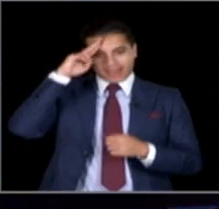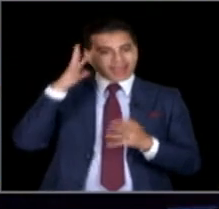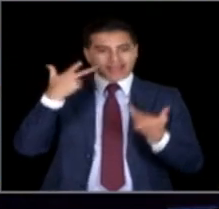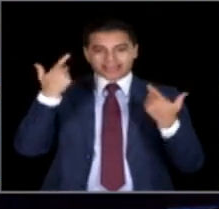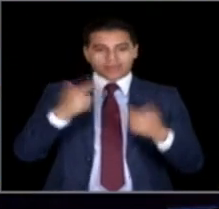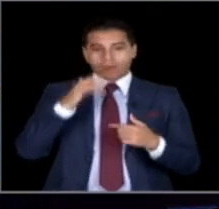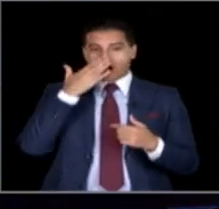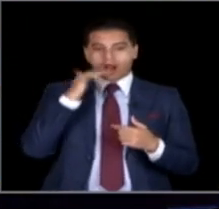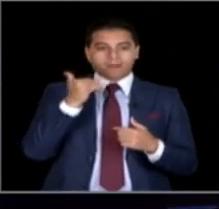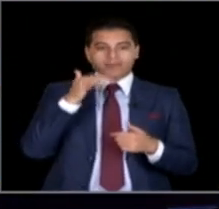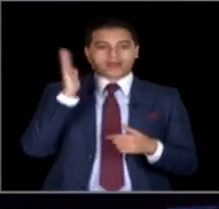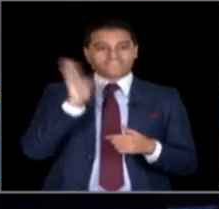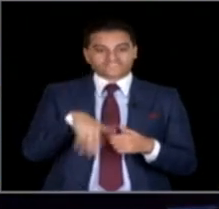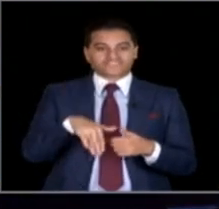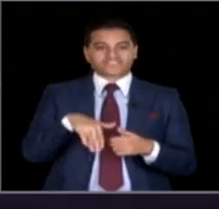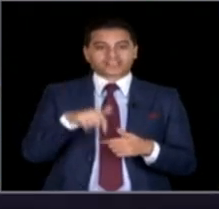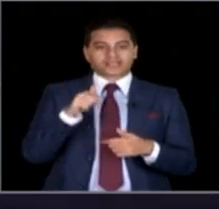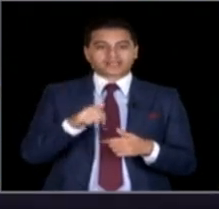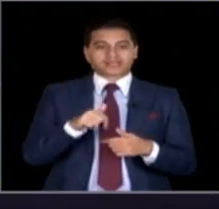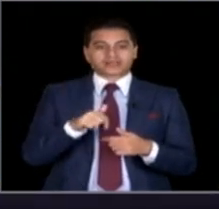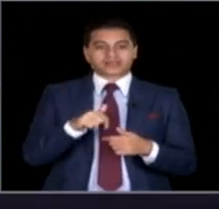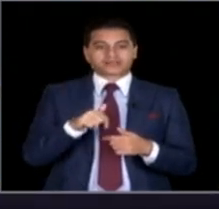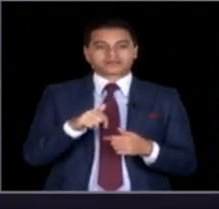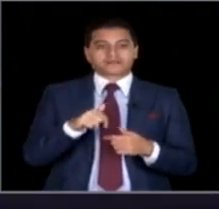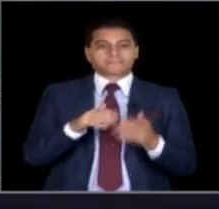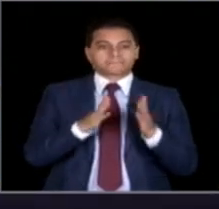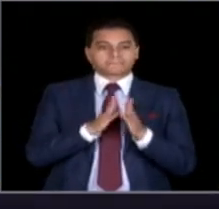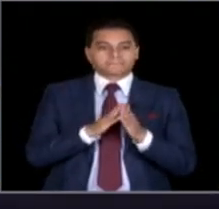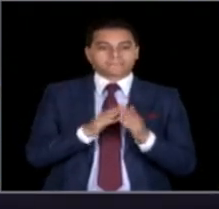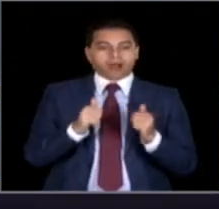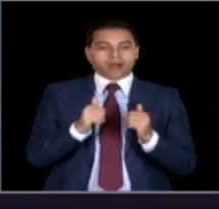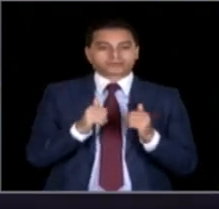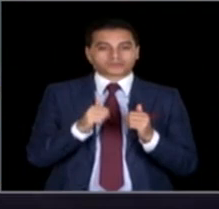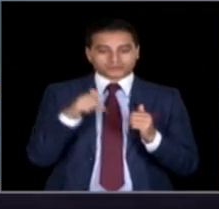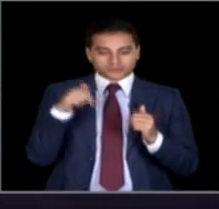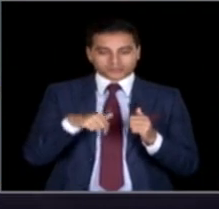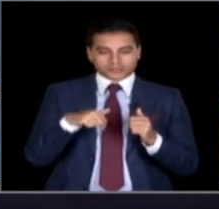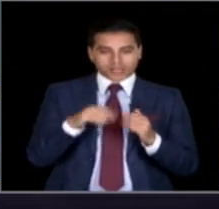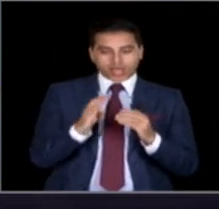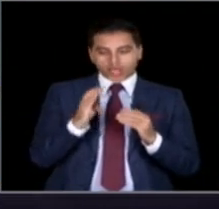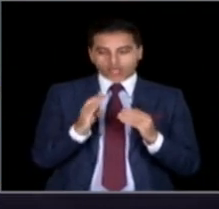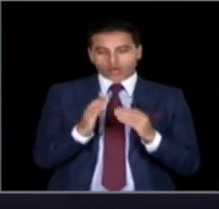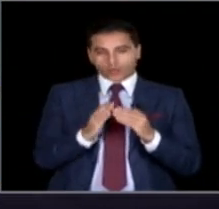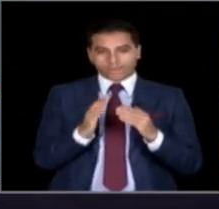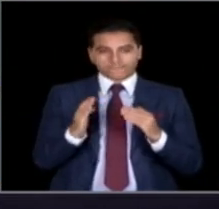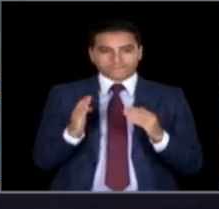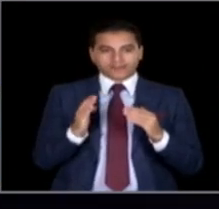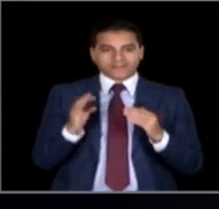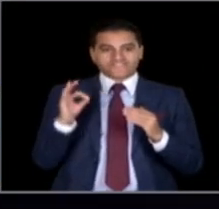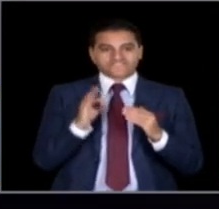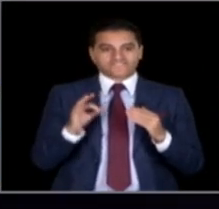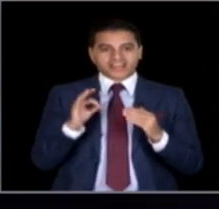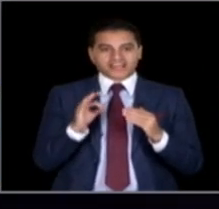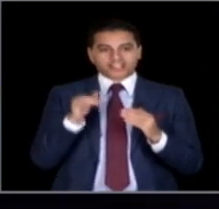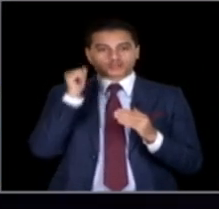ما هي الدولة العربية التي تحد مصر من جهة الجنوب؟ السودان.